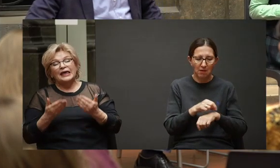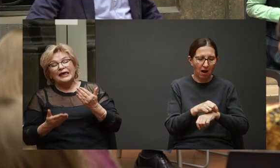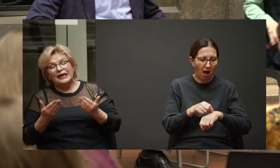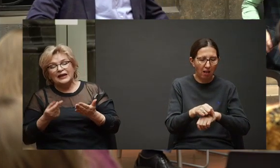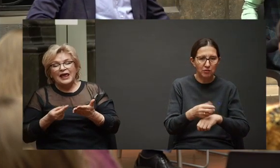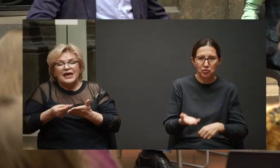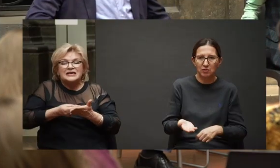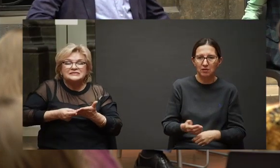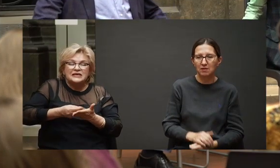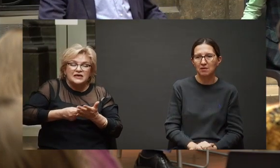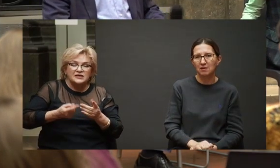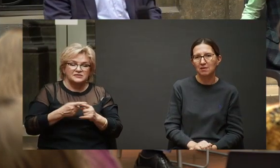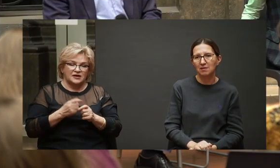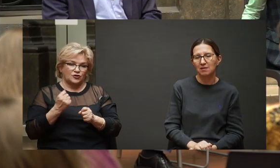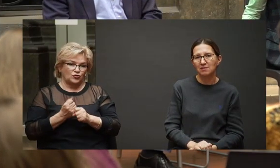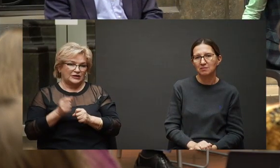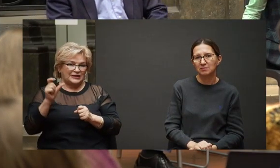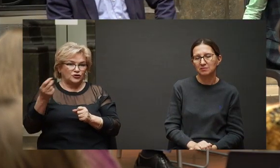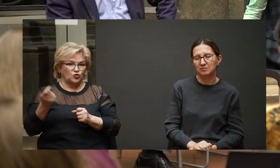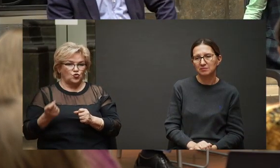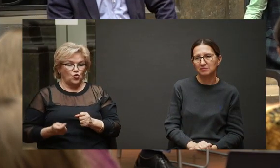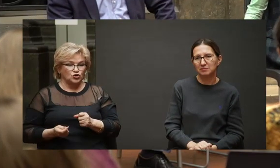эскиз, который делает художник,